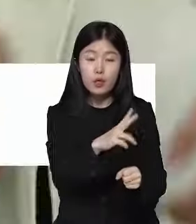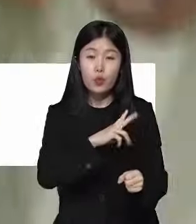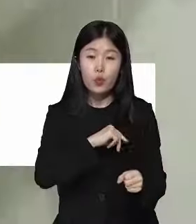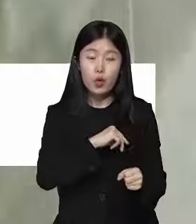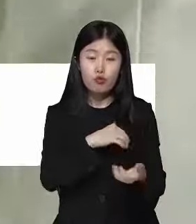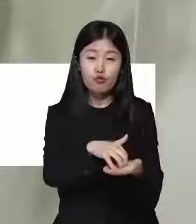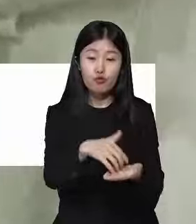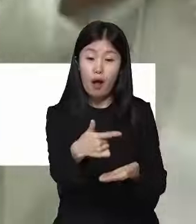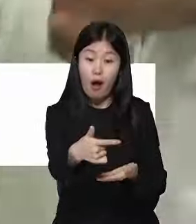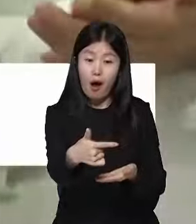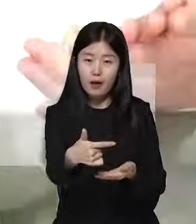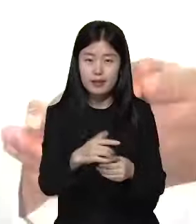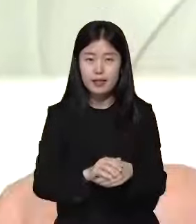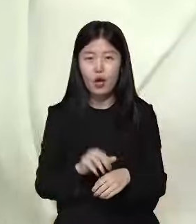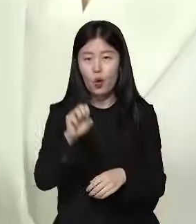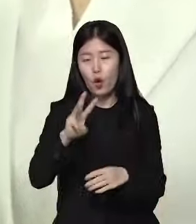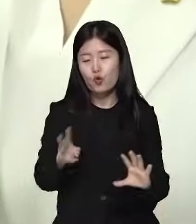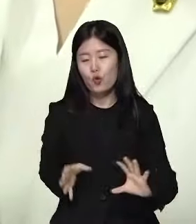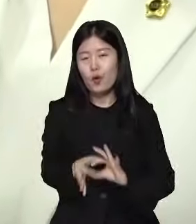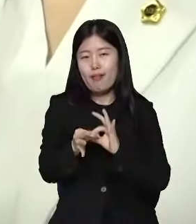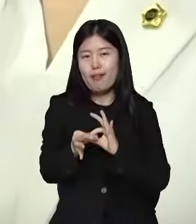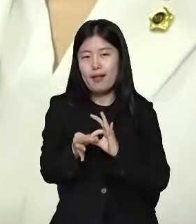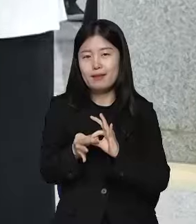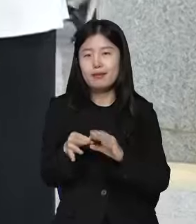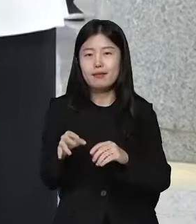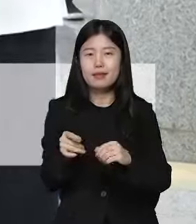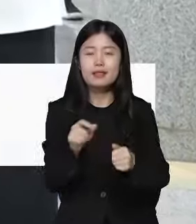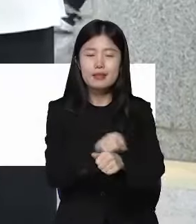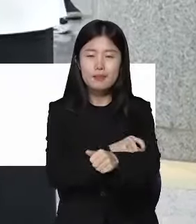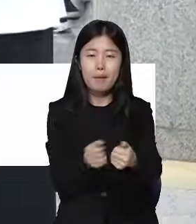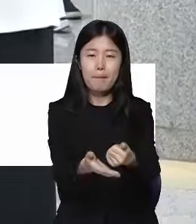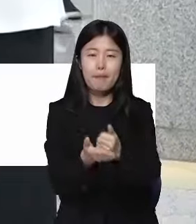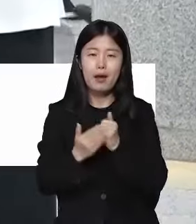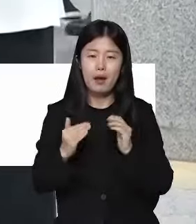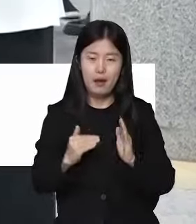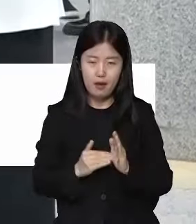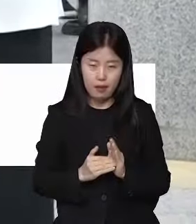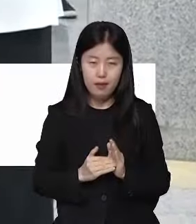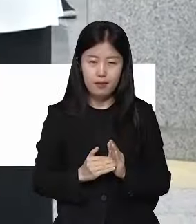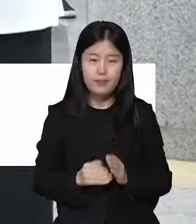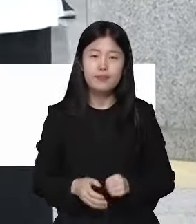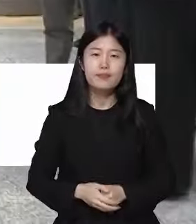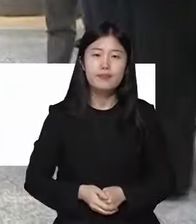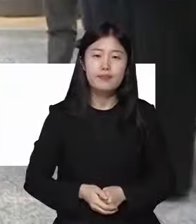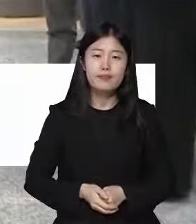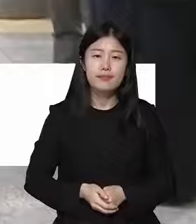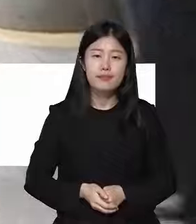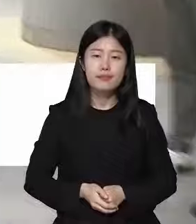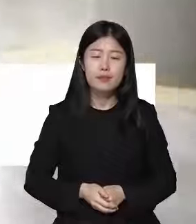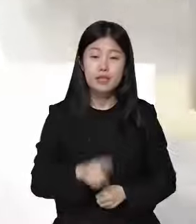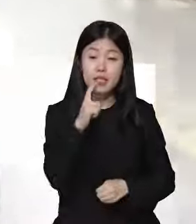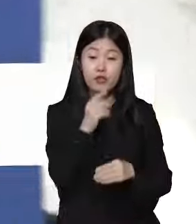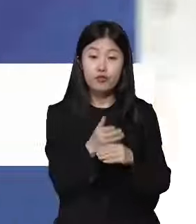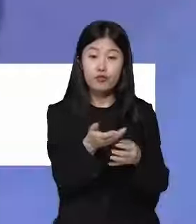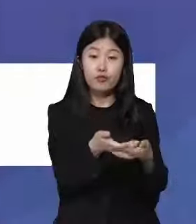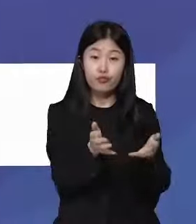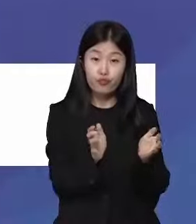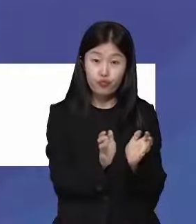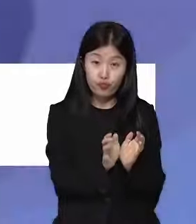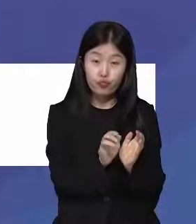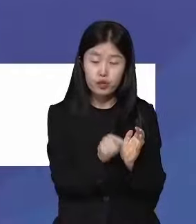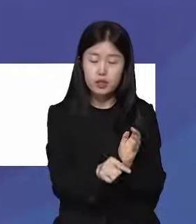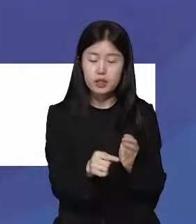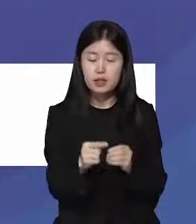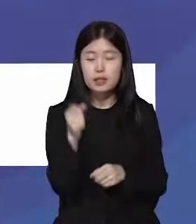국회의원으로 위촉했습니다. 주요 정당들과 정책적 연대도 강화하기로 했습니다. 더불어민주당과